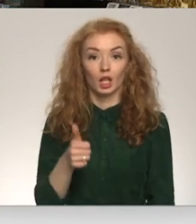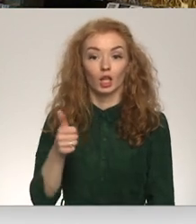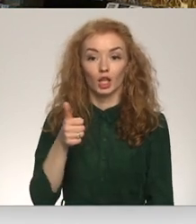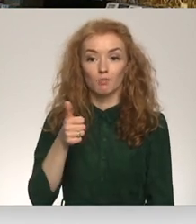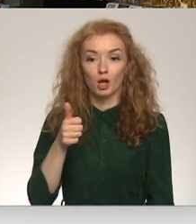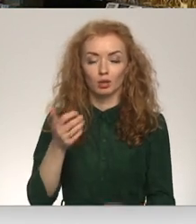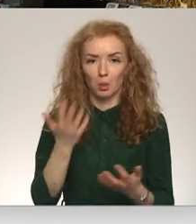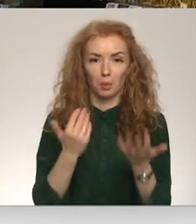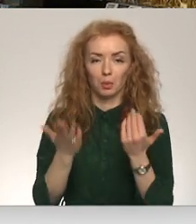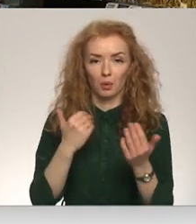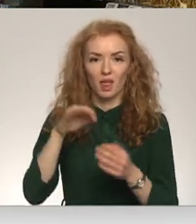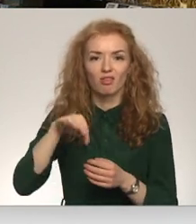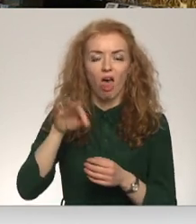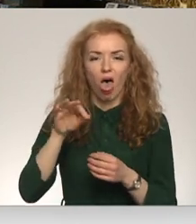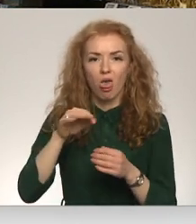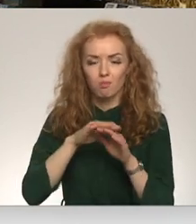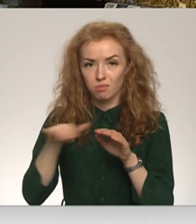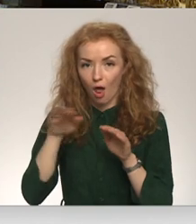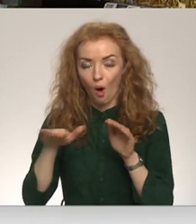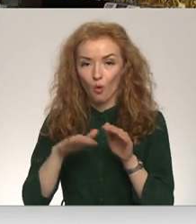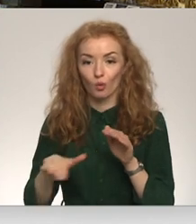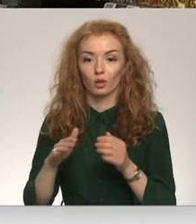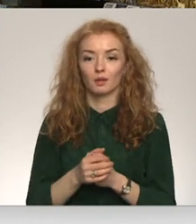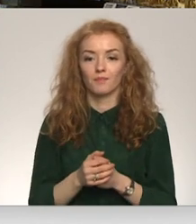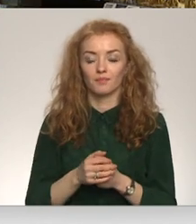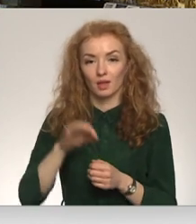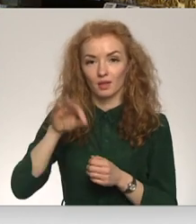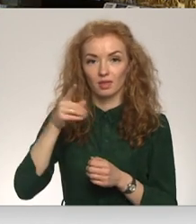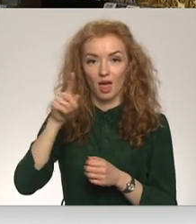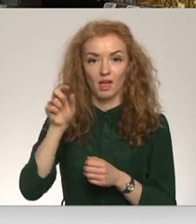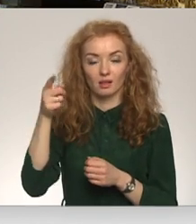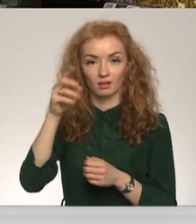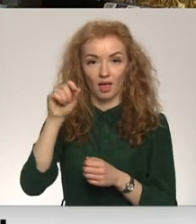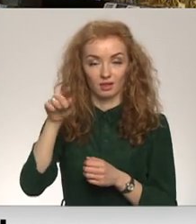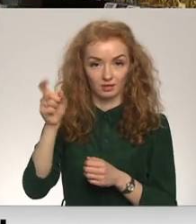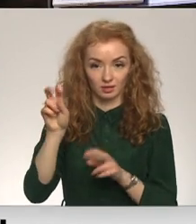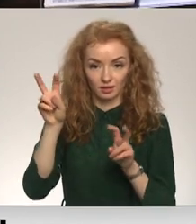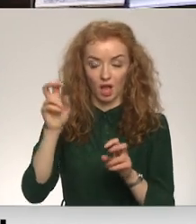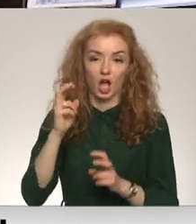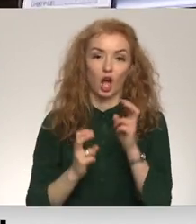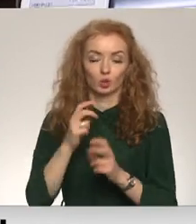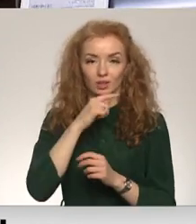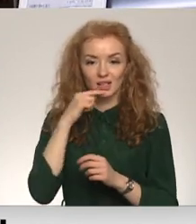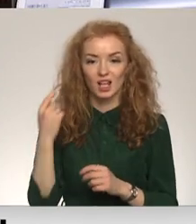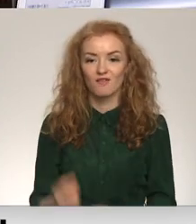sortiments tēju plauktos. Viens no piemēriem – tēja Tess, uz kuras rakstīts – ražots Krievijā.